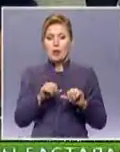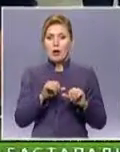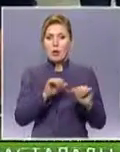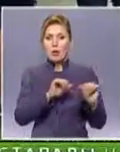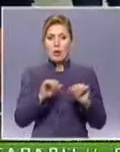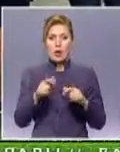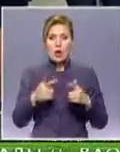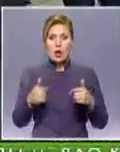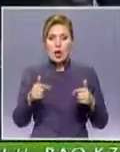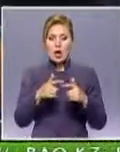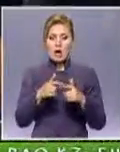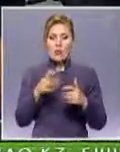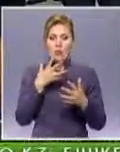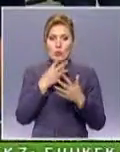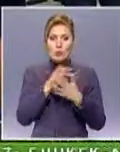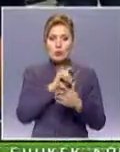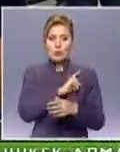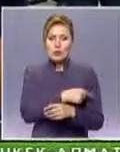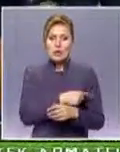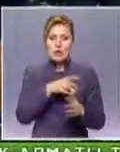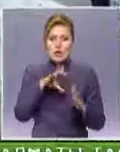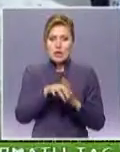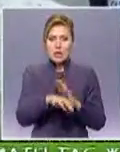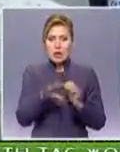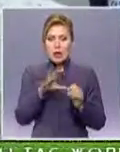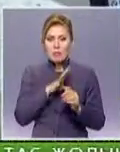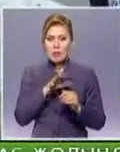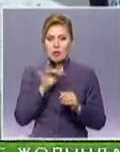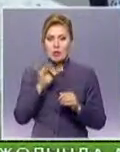агенттігі ұсынған әдістеме өз күшіне енген соң кәсіп